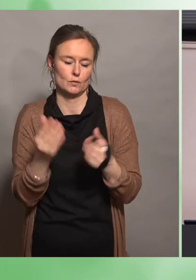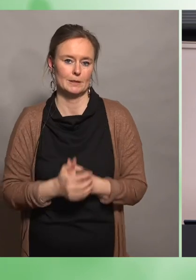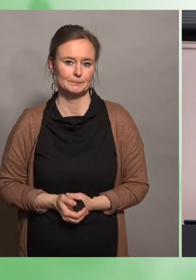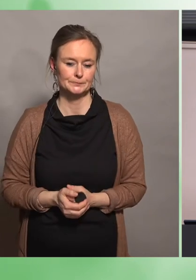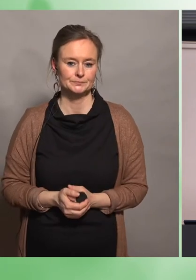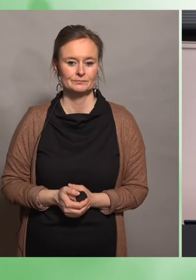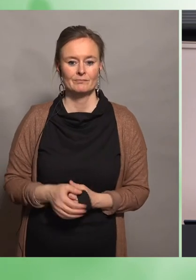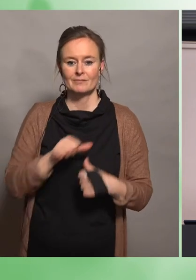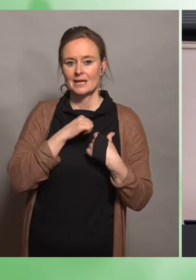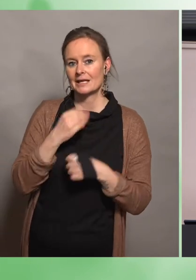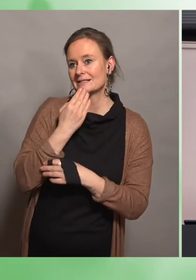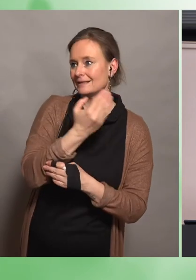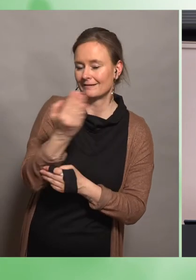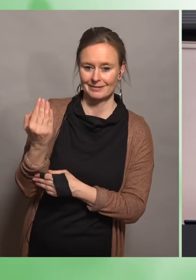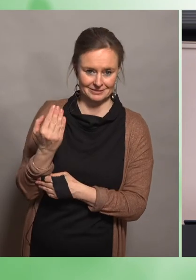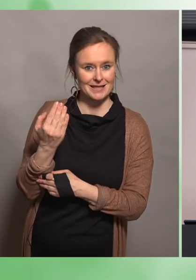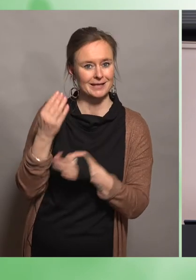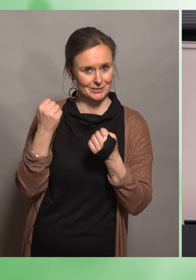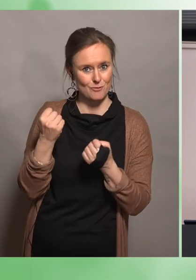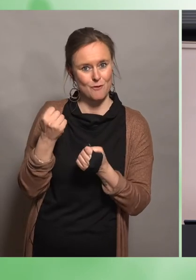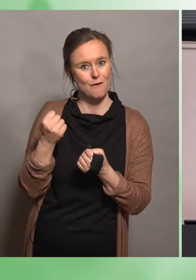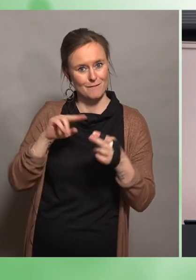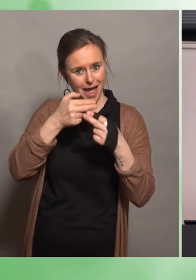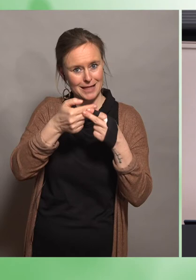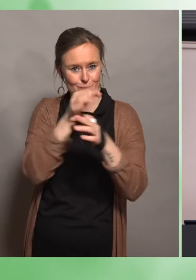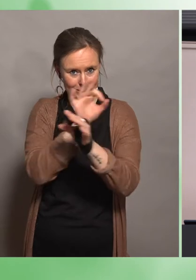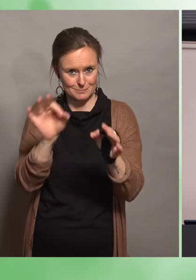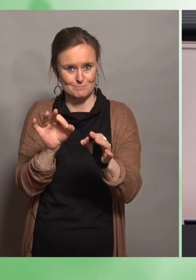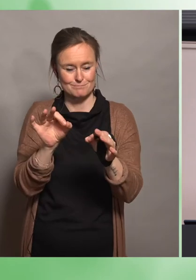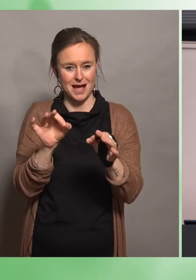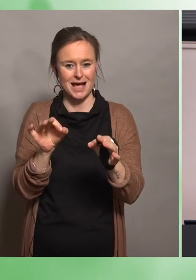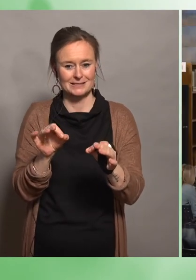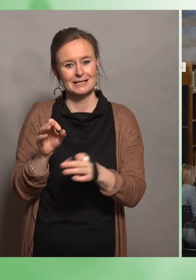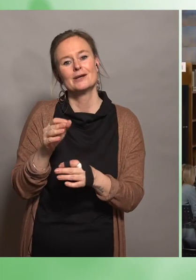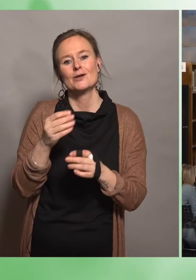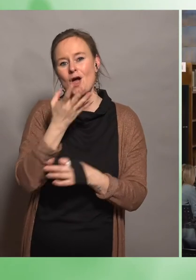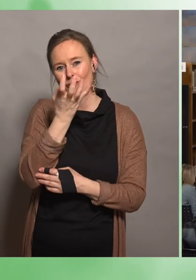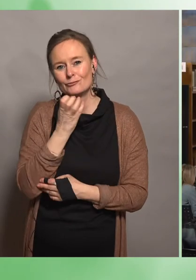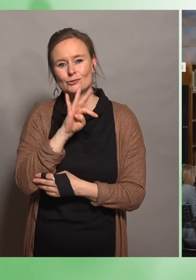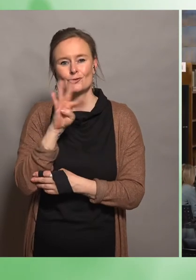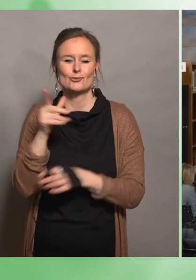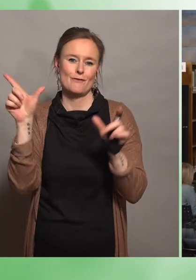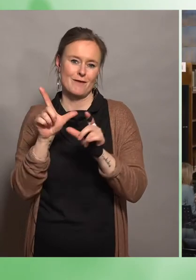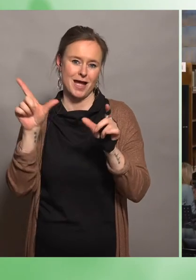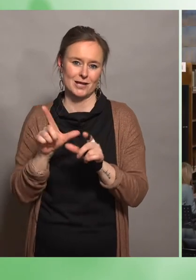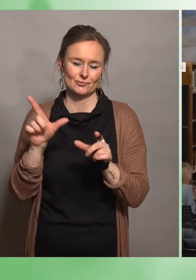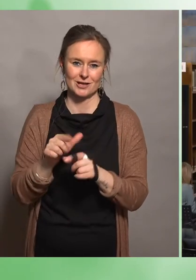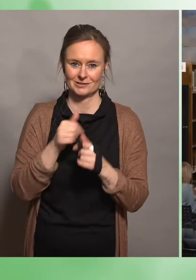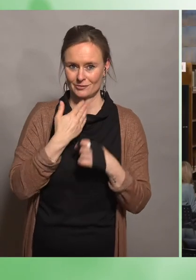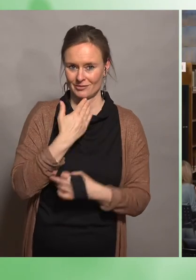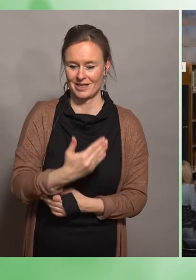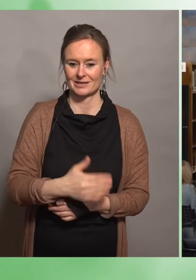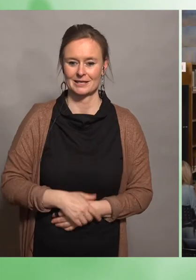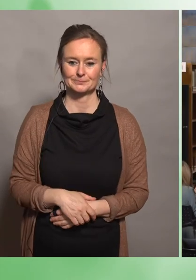Ich hoffe, das war zufriedenstellend. Vielen Dank Ihnen und ich wünsche auch noch eine schöne Veranstaltung. Danke sehr. Dankeschön.